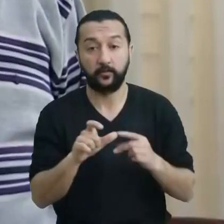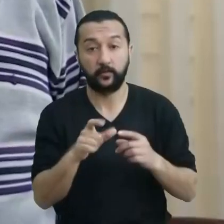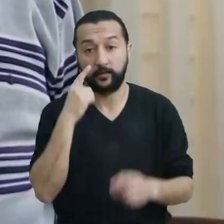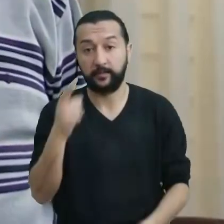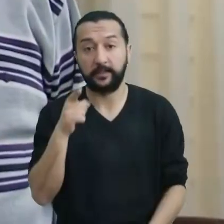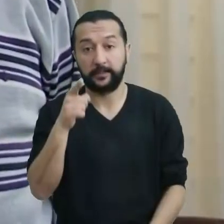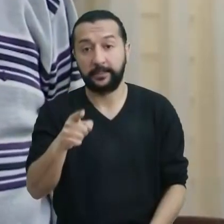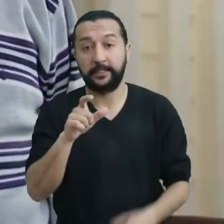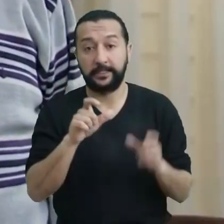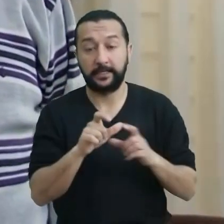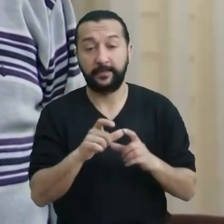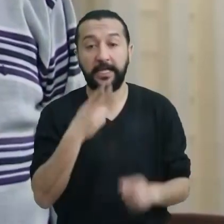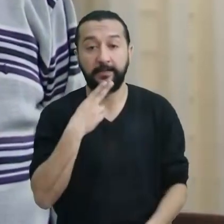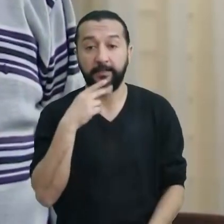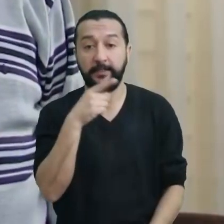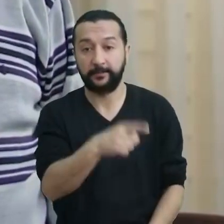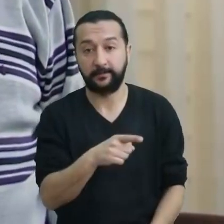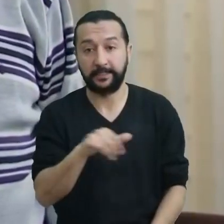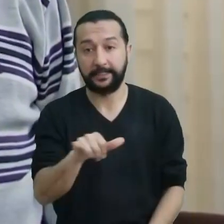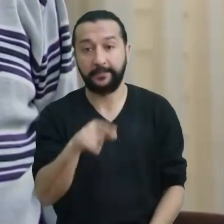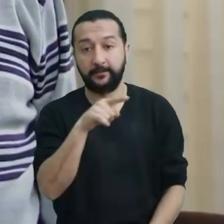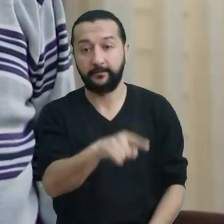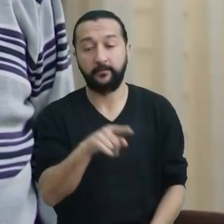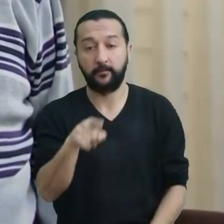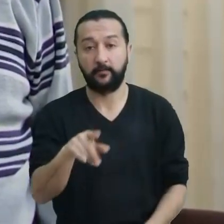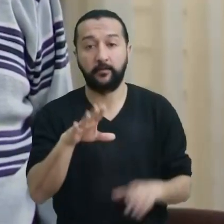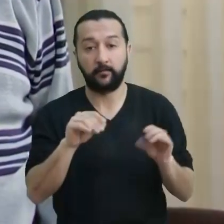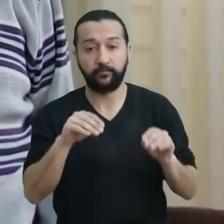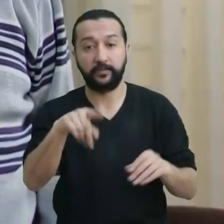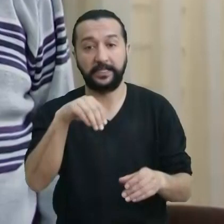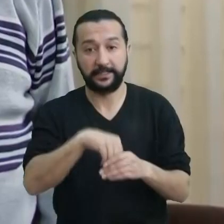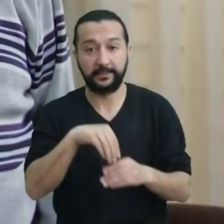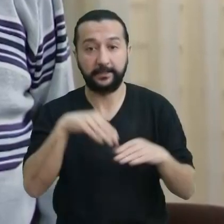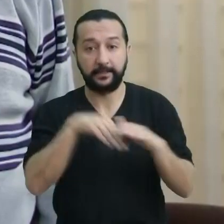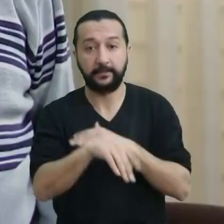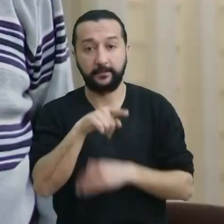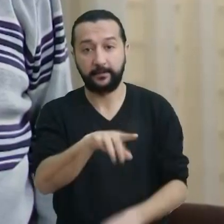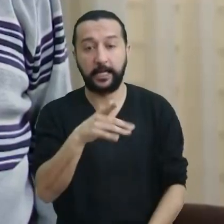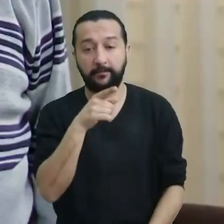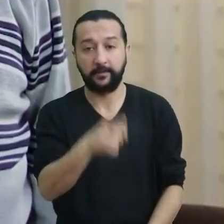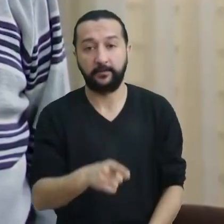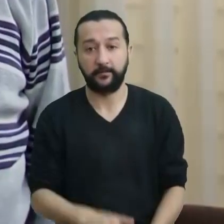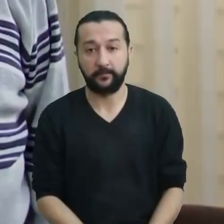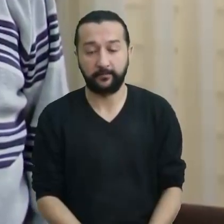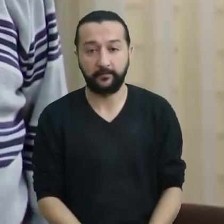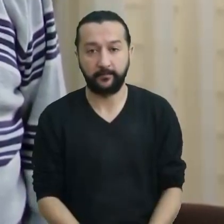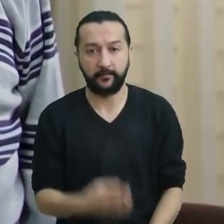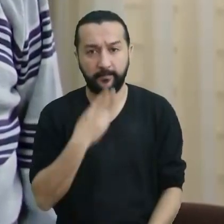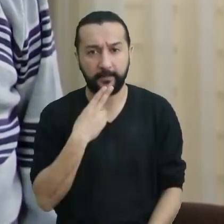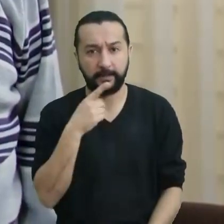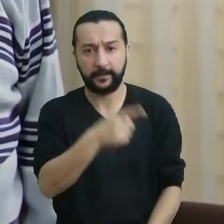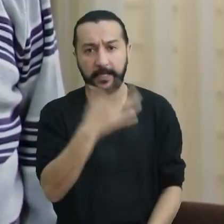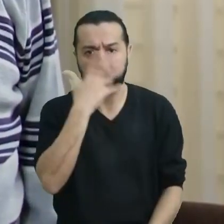Şükrü, Serpil hanımın yanındaki yastığın içine girdi galiba. Kız